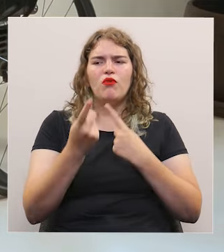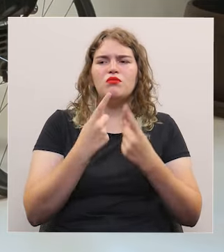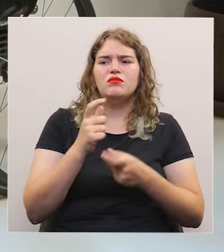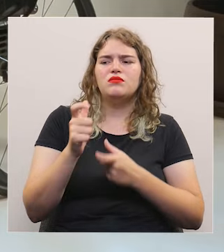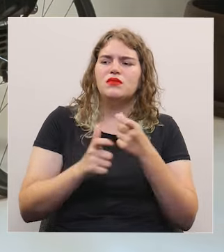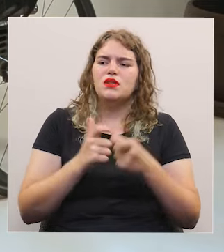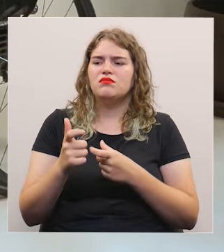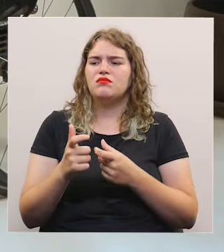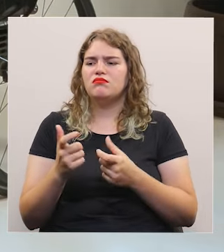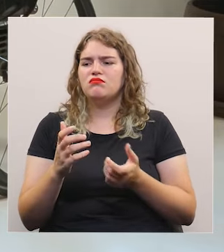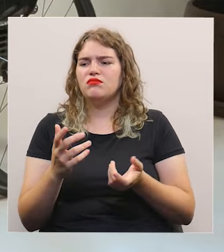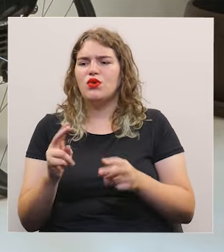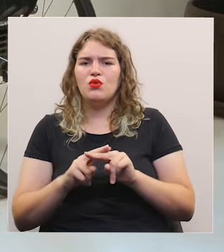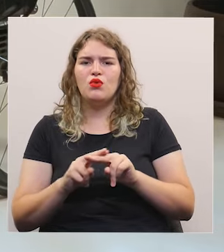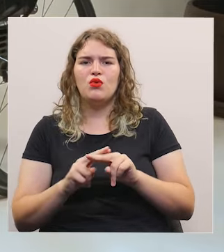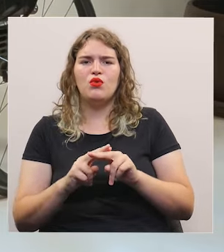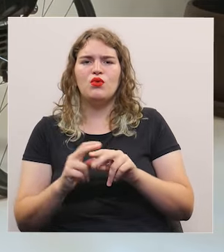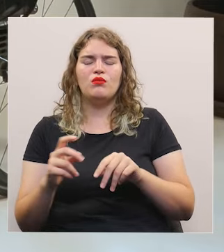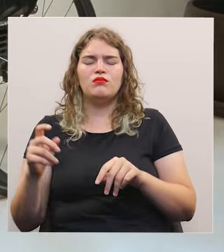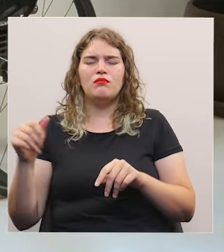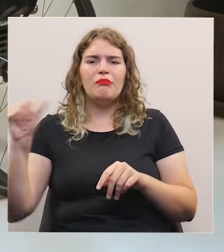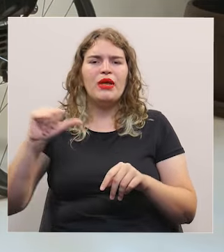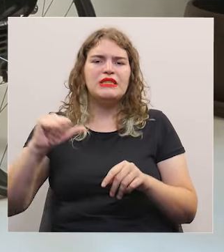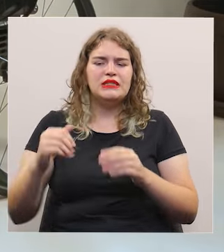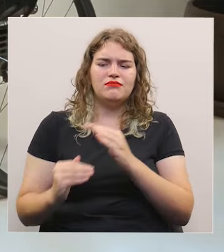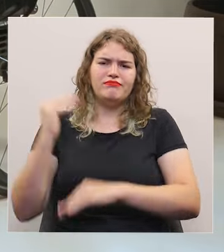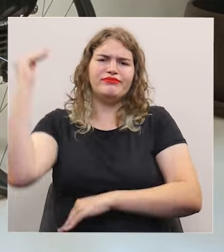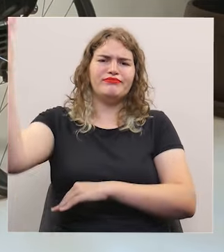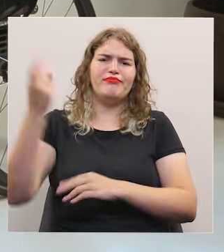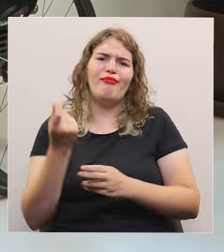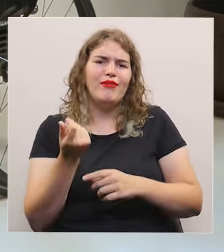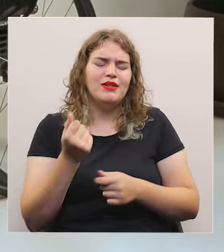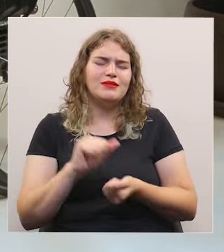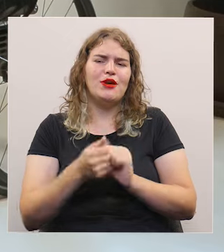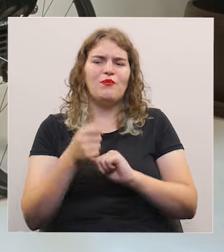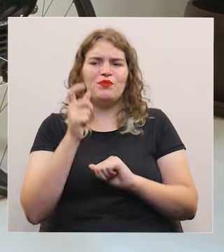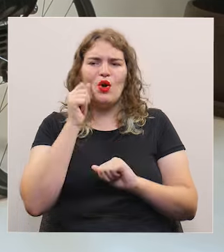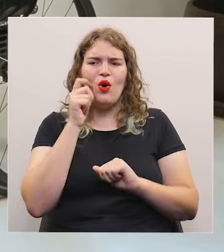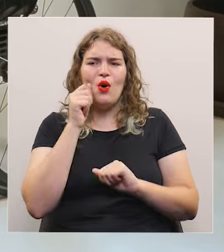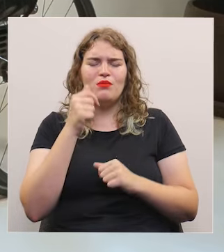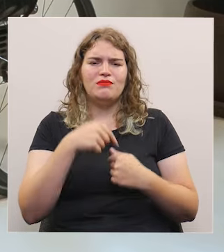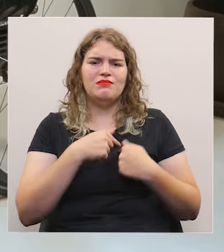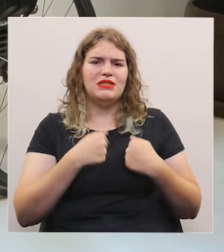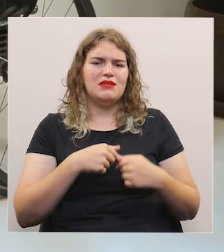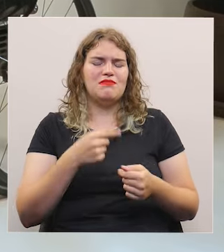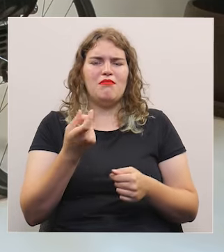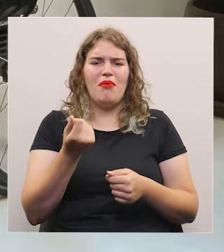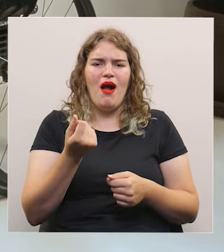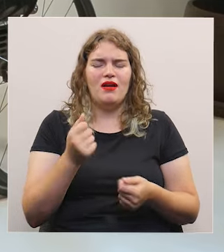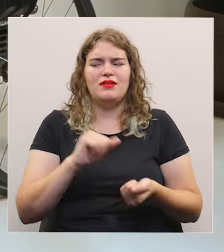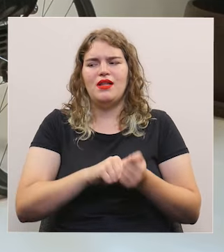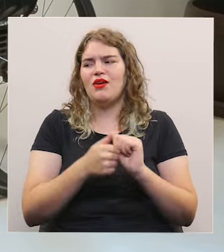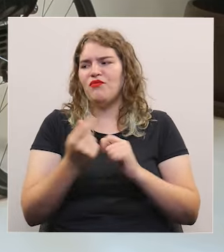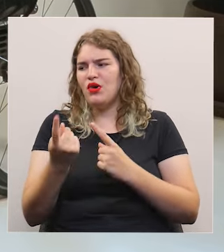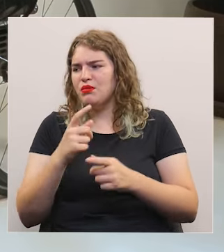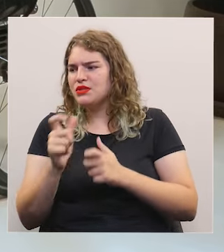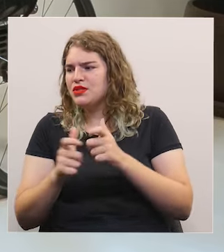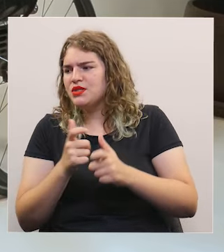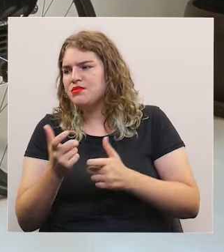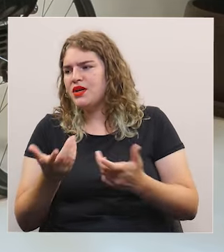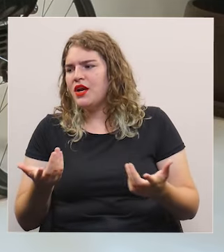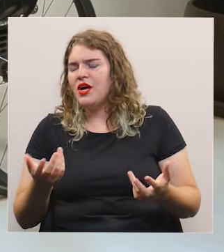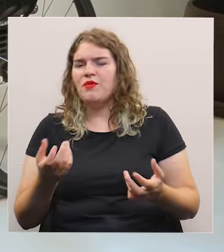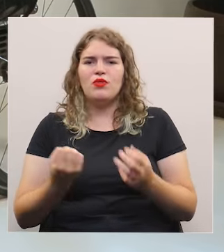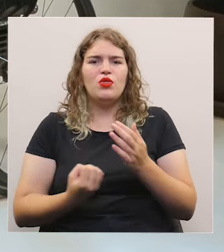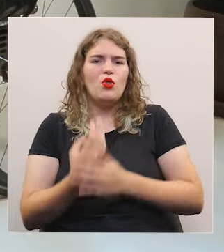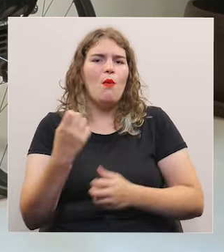despre faptul că a crescut prețul la benzină sau nu știu ce, sau nu știu ce, omul are în inimă banii. Dacă îți vorbește despre,